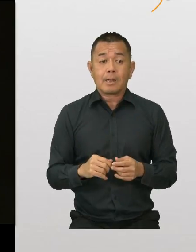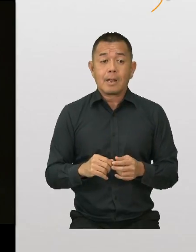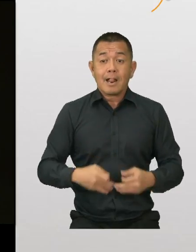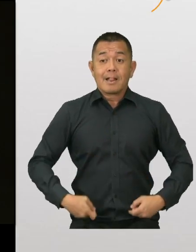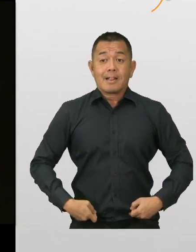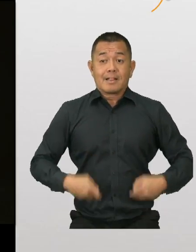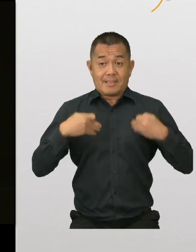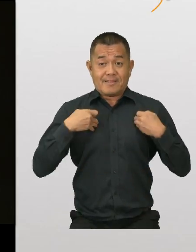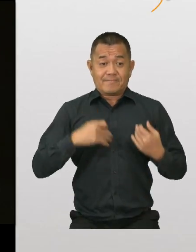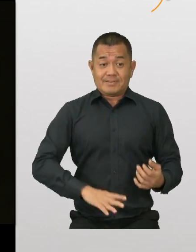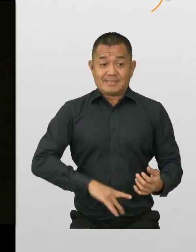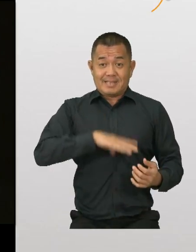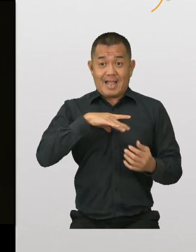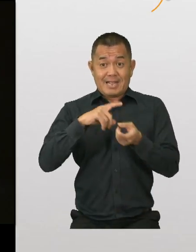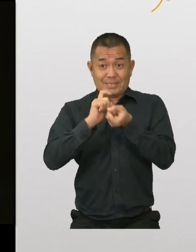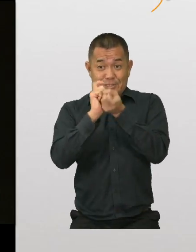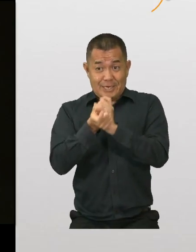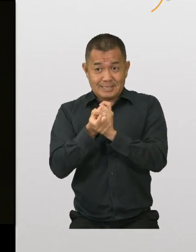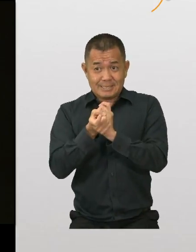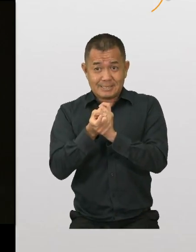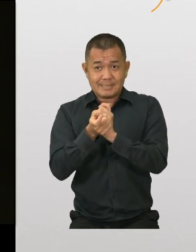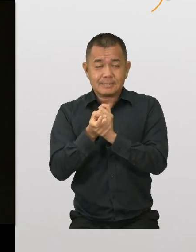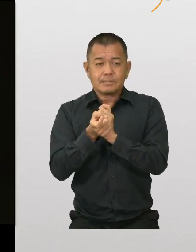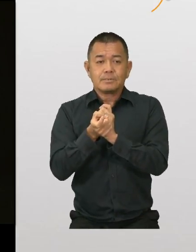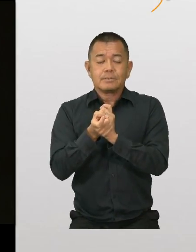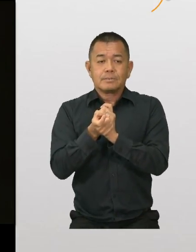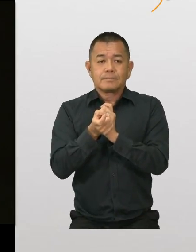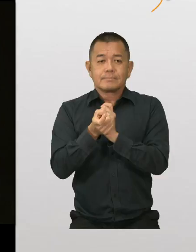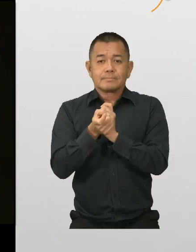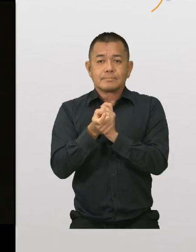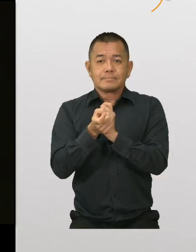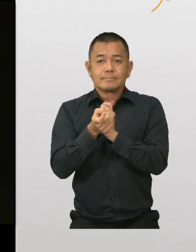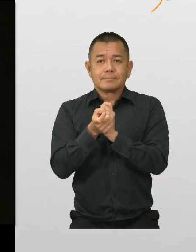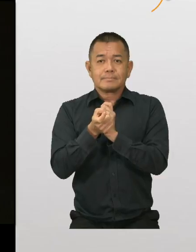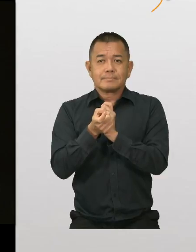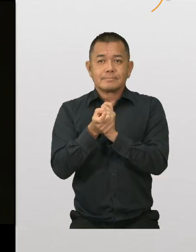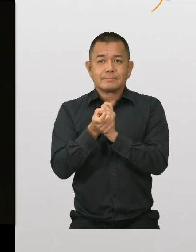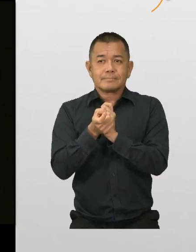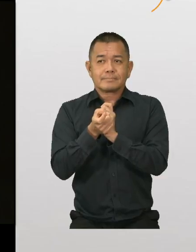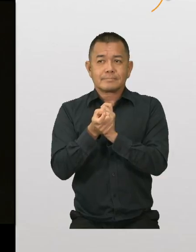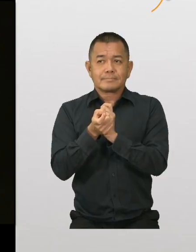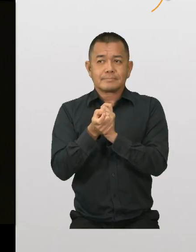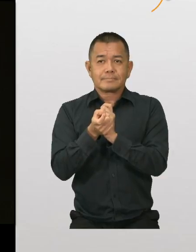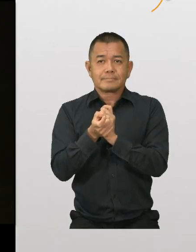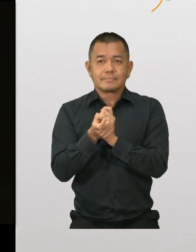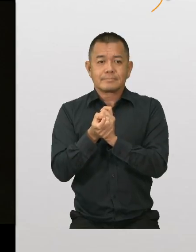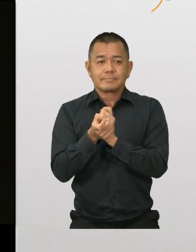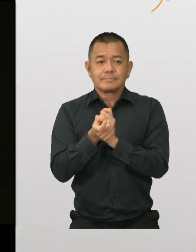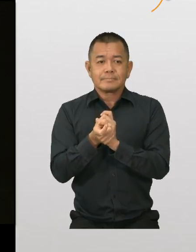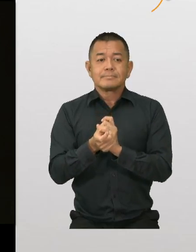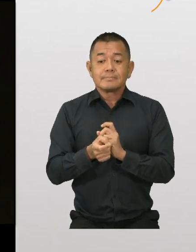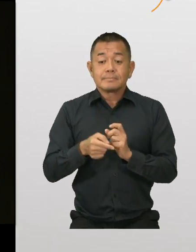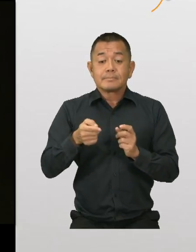个 changes. 课题，那就是生活方式的改变。 我会通过3个具体 I 的 will be 例子 using